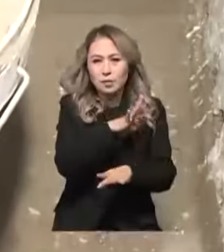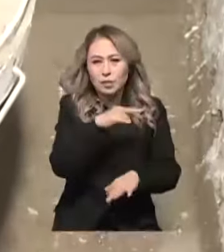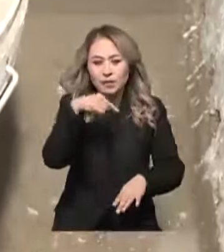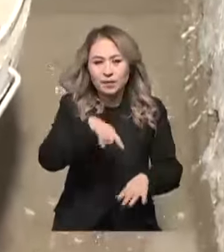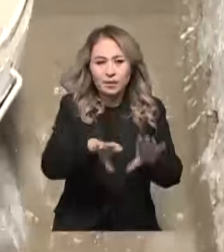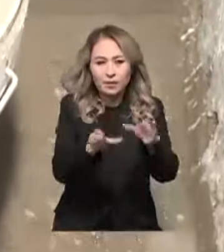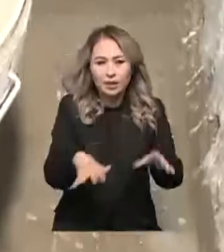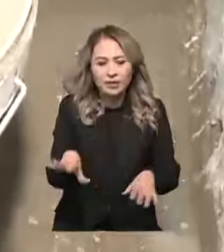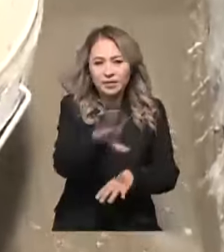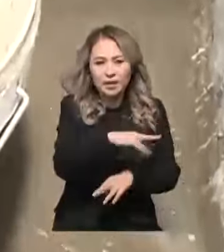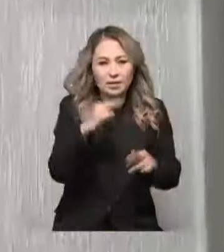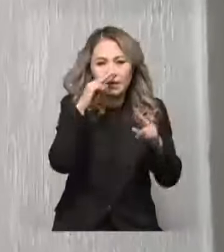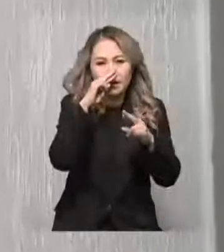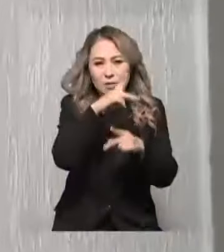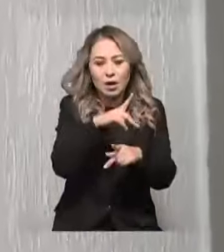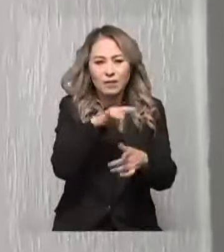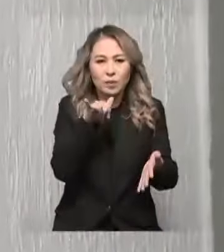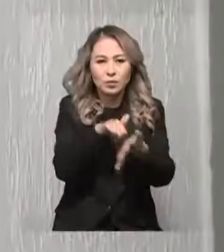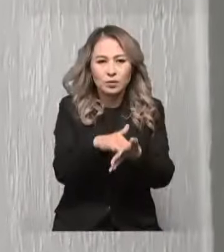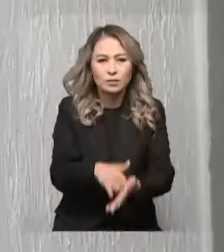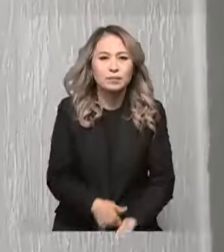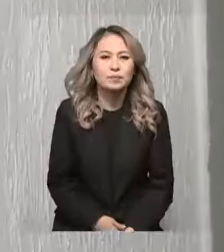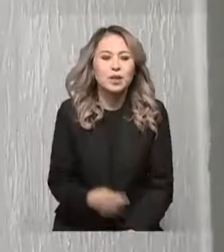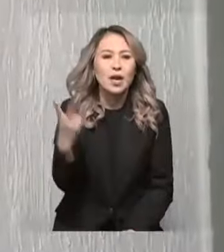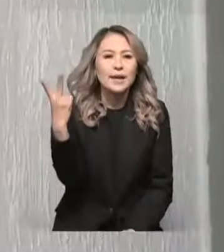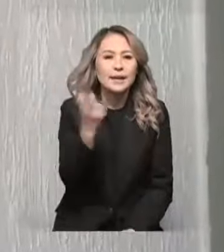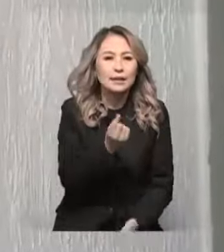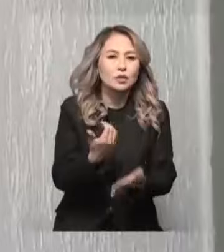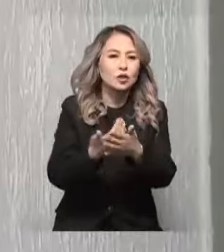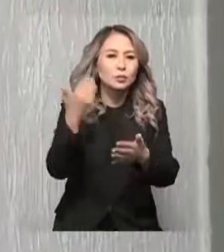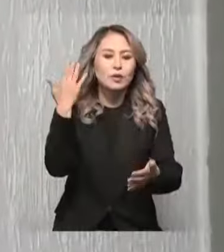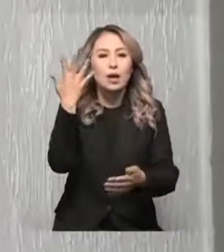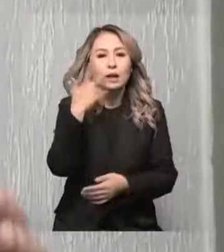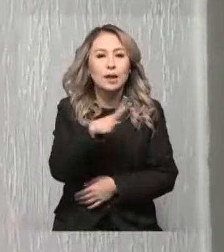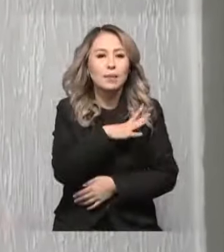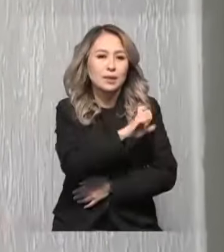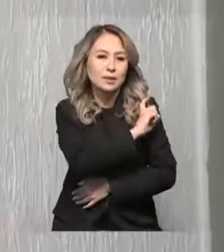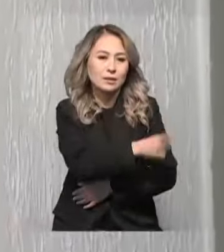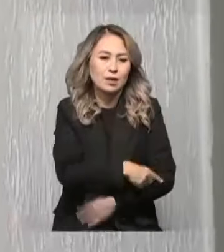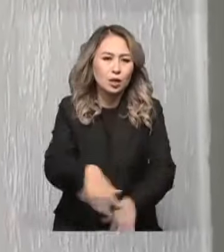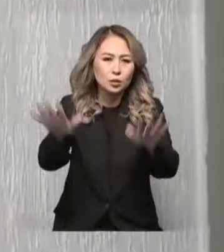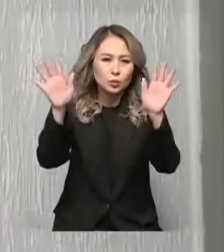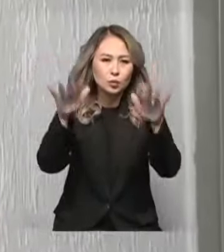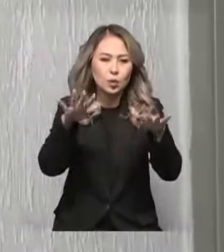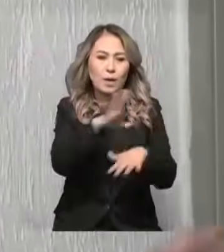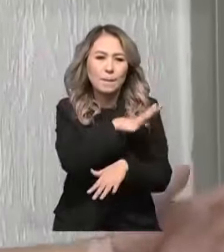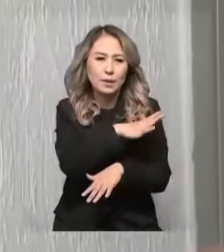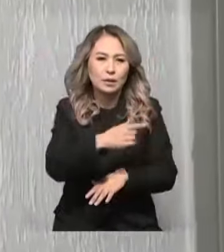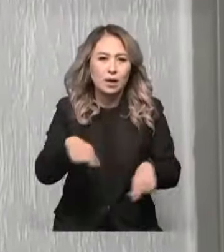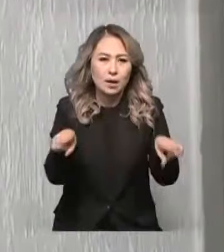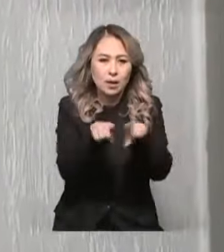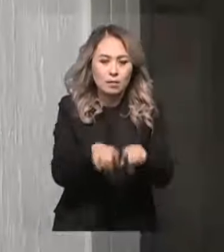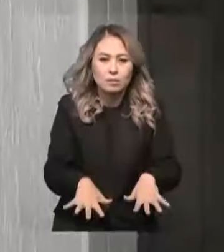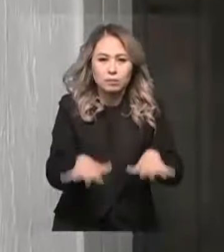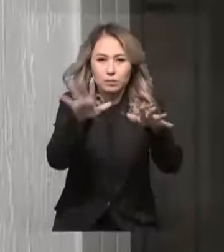кәріз жүйесі дұрыс тартылмаған. Осыдан негізі 2 жұма бұрын қатты ливень болған кезде, қатты жаңбыр жауған кезде өсті біздің шахталарымыз бәрі